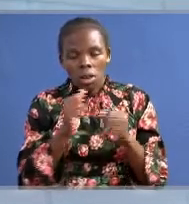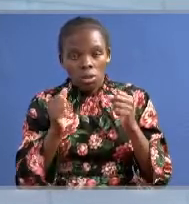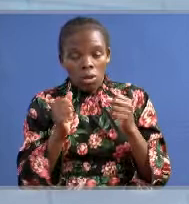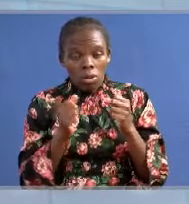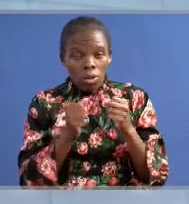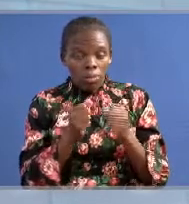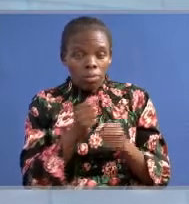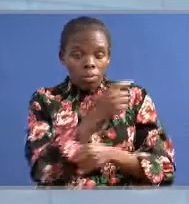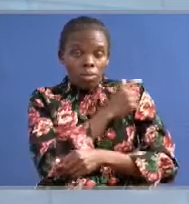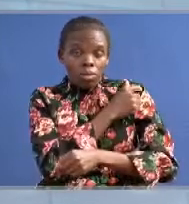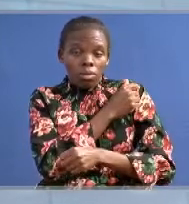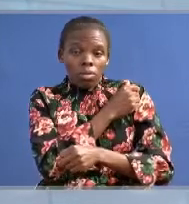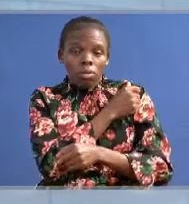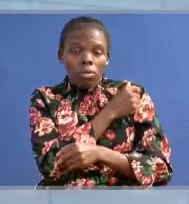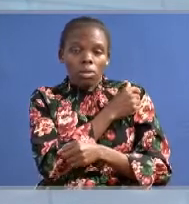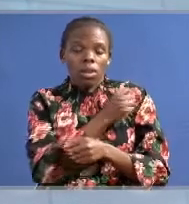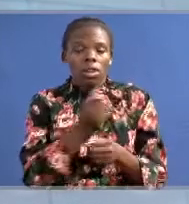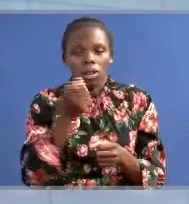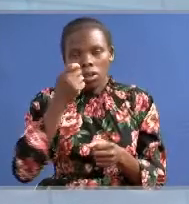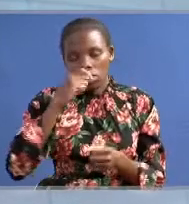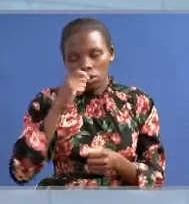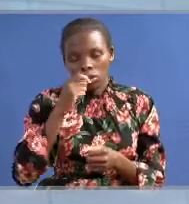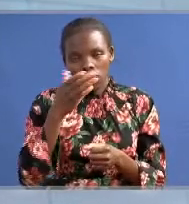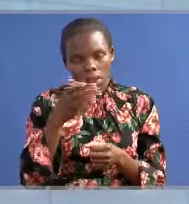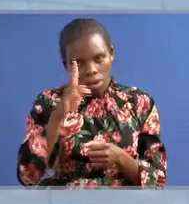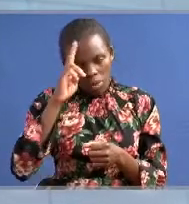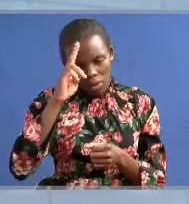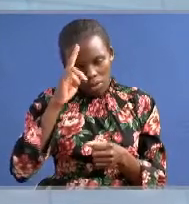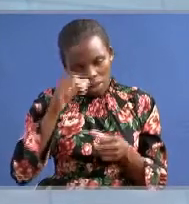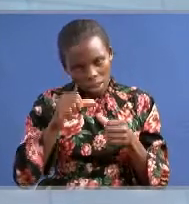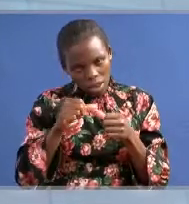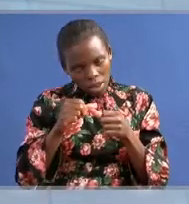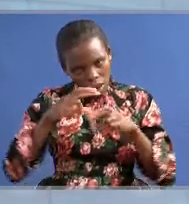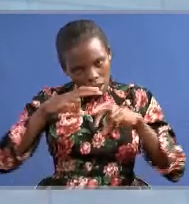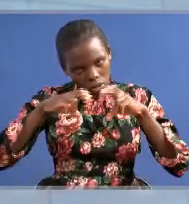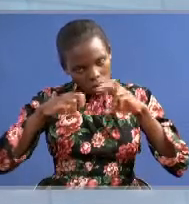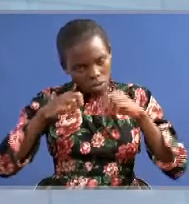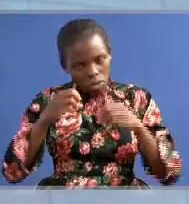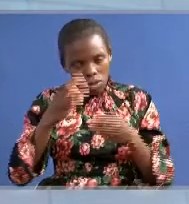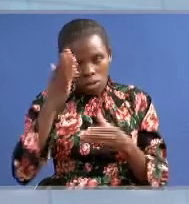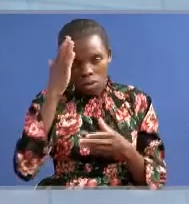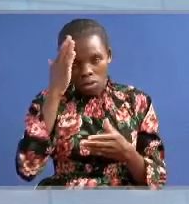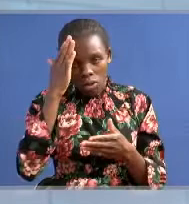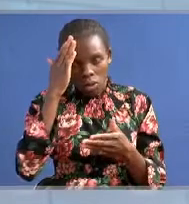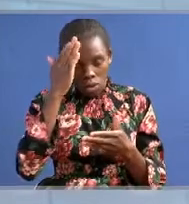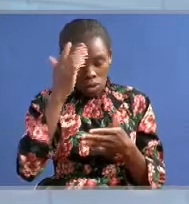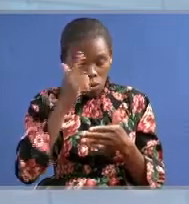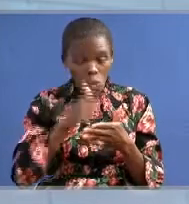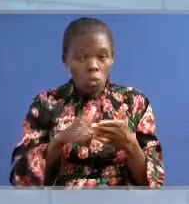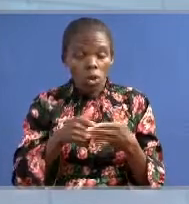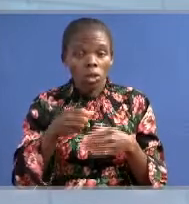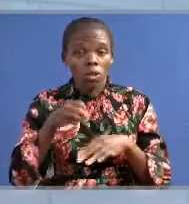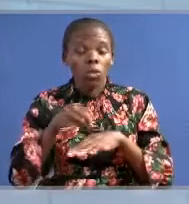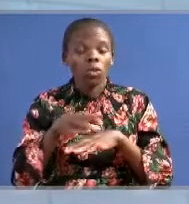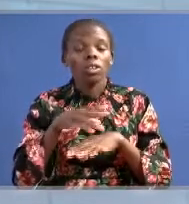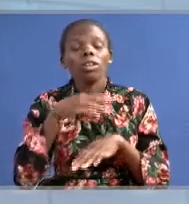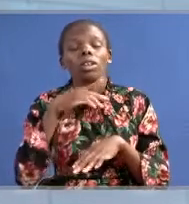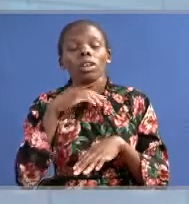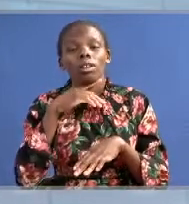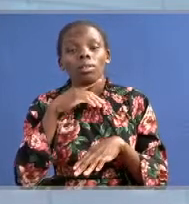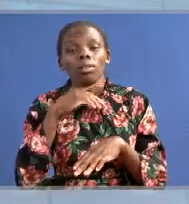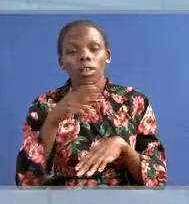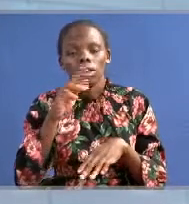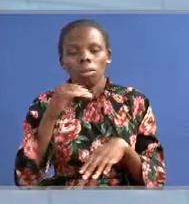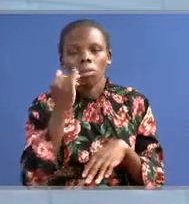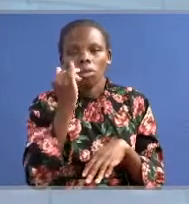maiti cha hospitali ya Kitui, huku polisi wakiendelea na uchunguzi kubaini chanzo cha kifo chake. Jamii Ukiboi na kina